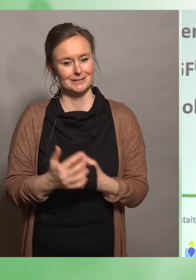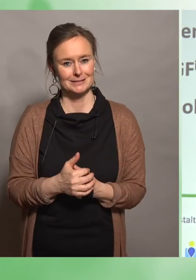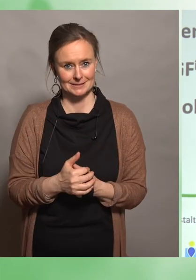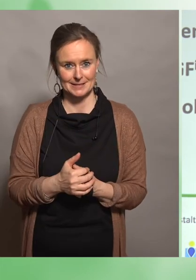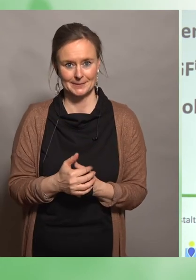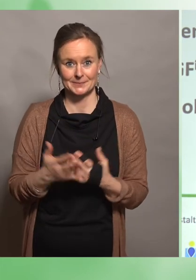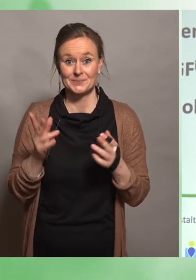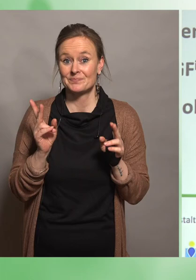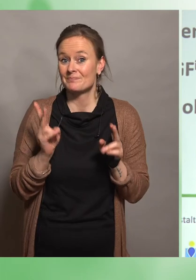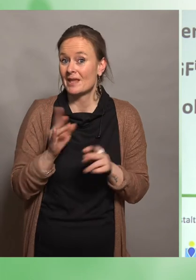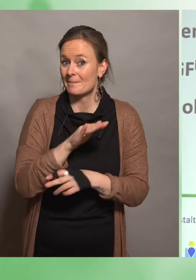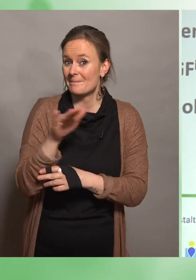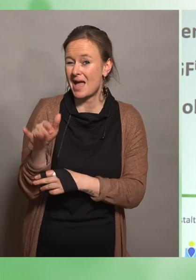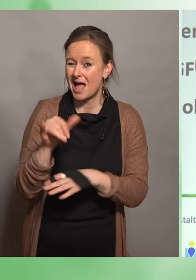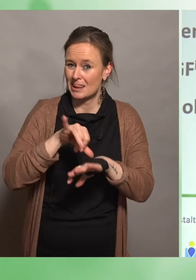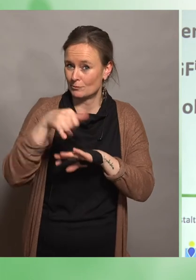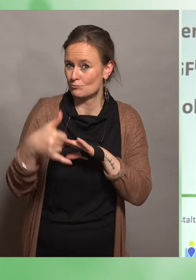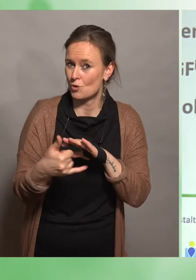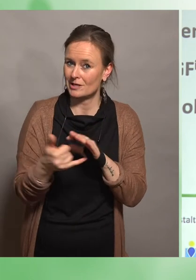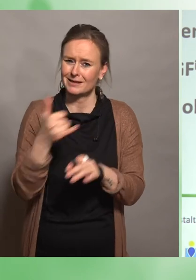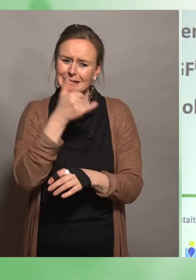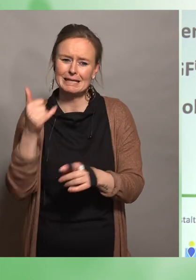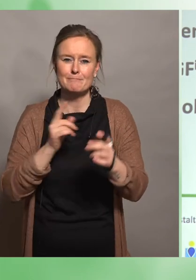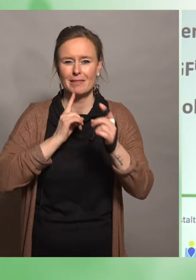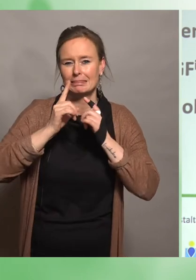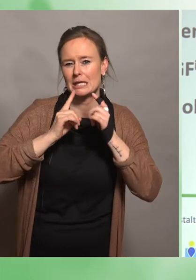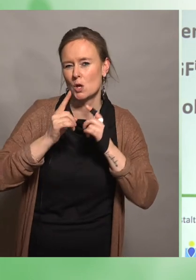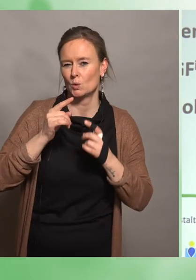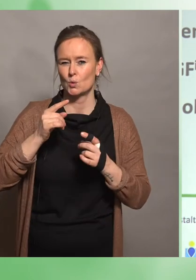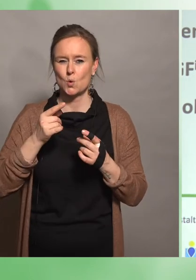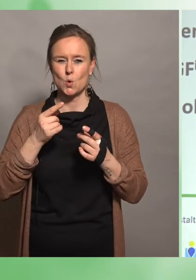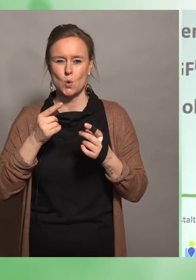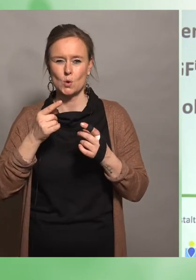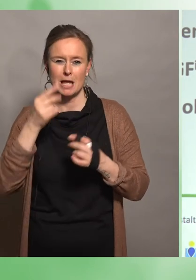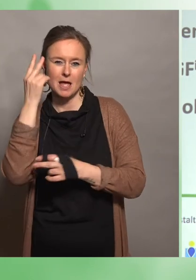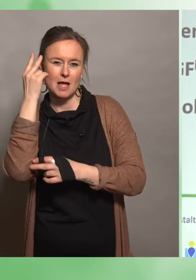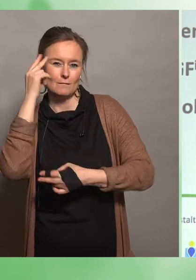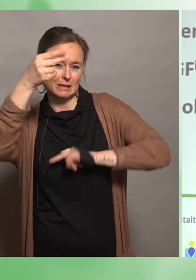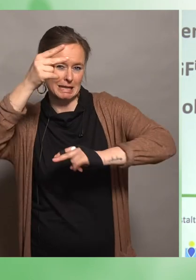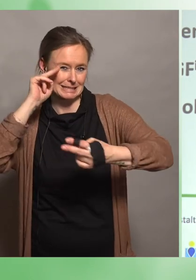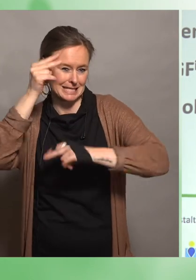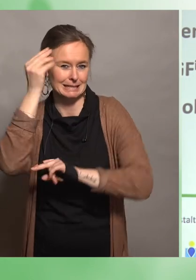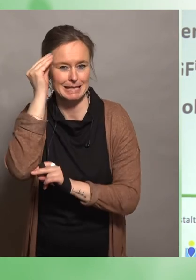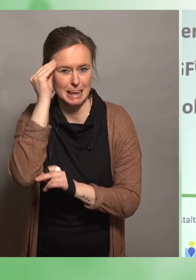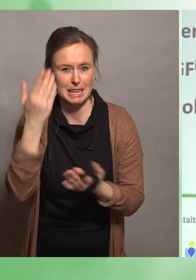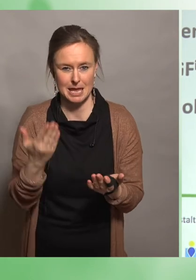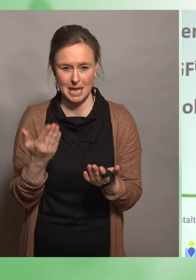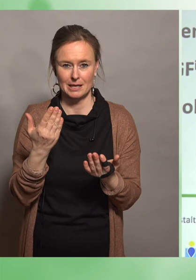allen Projekten dieser ständige Austausch, der Dialog, das voneinander Lernen und das Erfahren, das Überwinden von